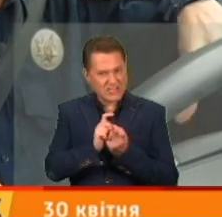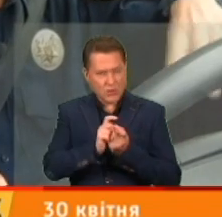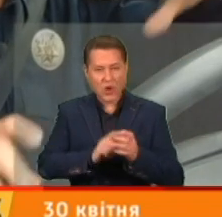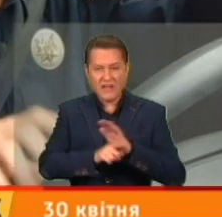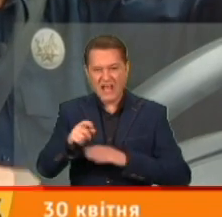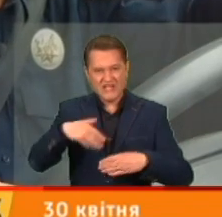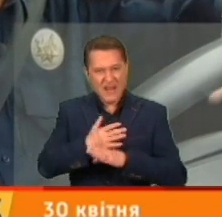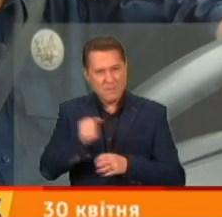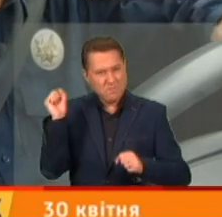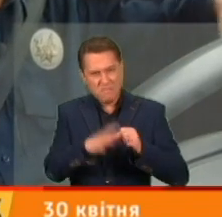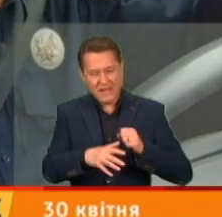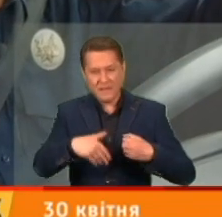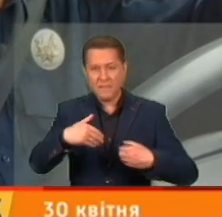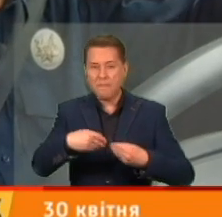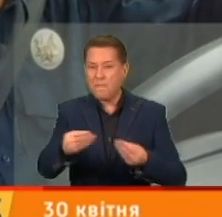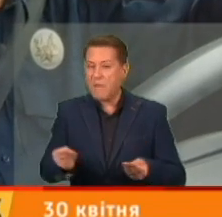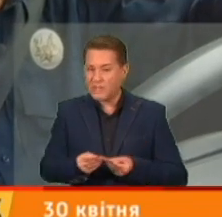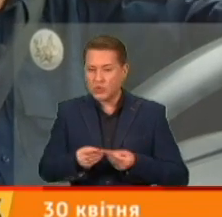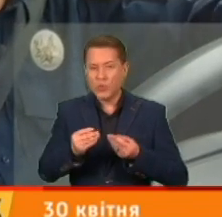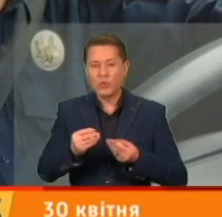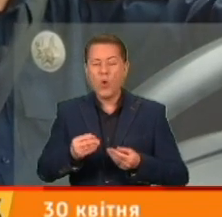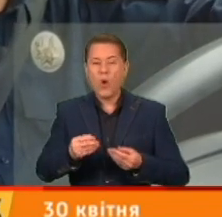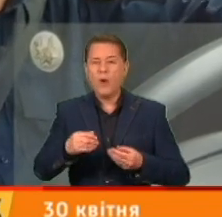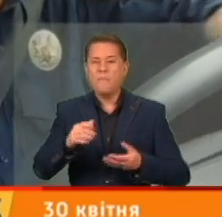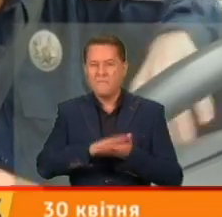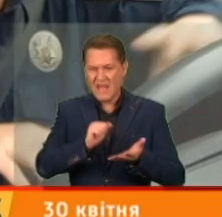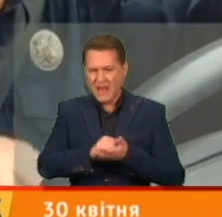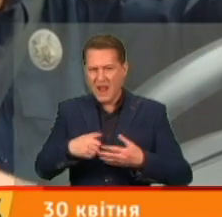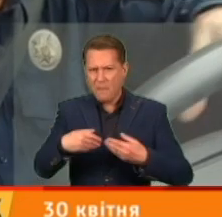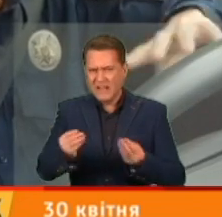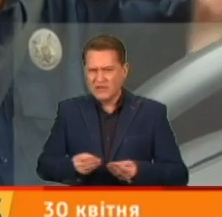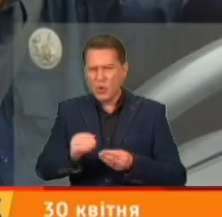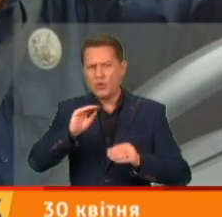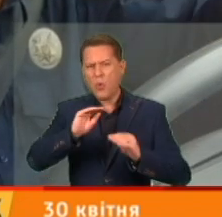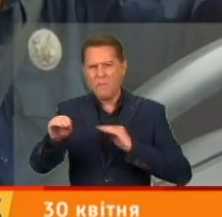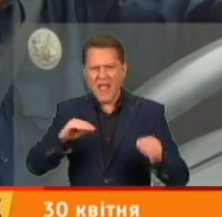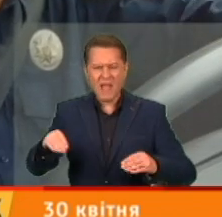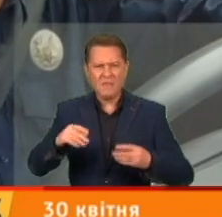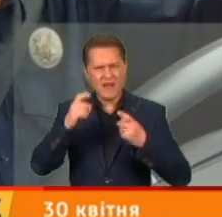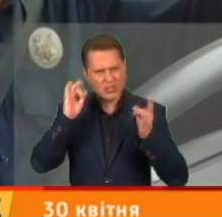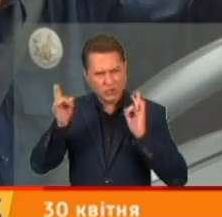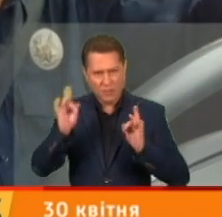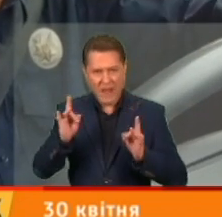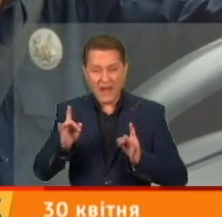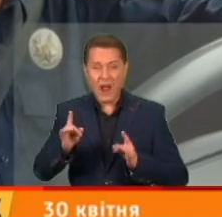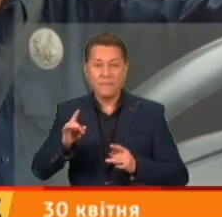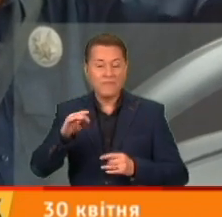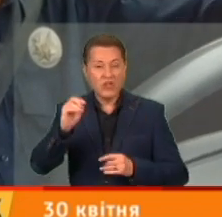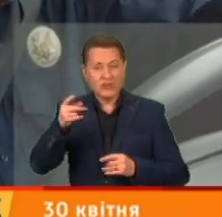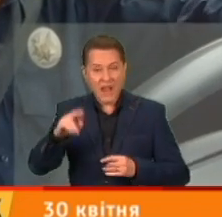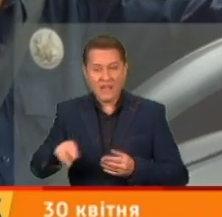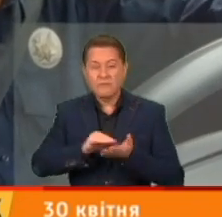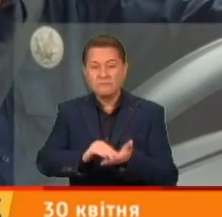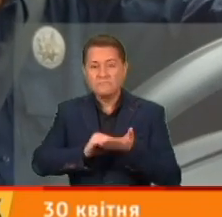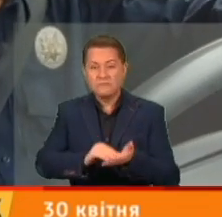посуду. Ну, кричать вони не кричали, вони били посуду в основному, тобто там мебель як-то, да, вони шуміли. Тоді Женя викрутився за